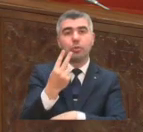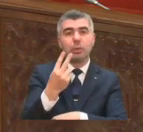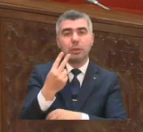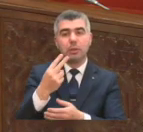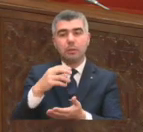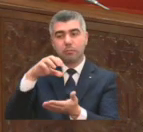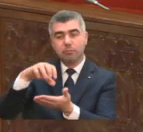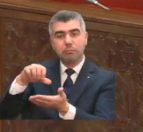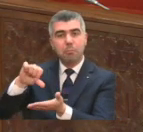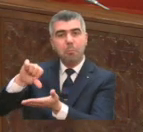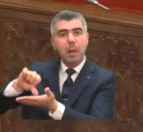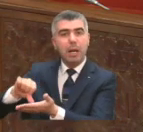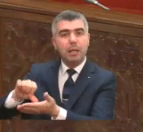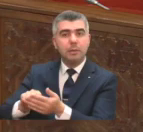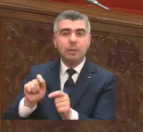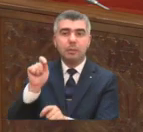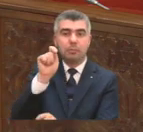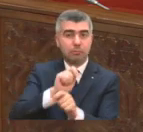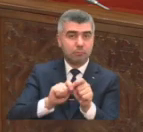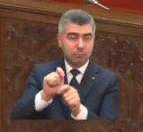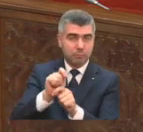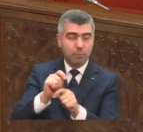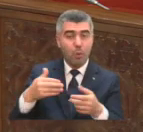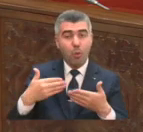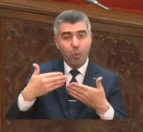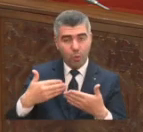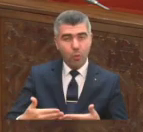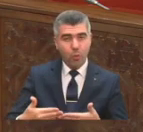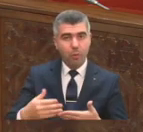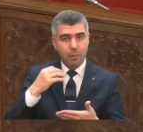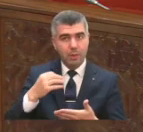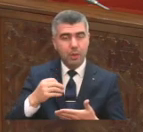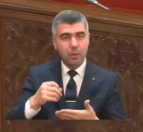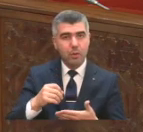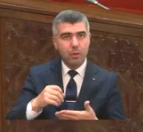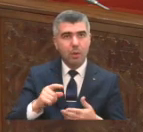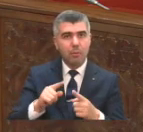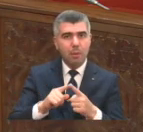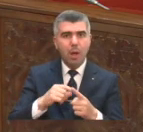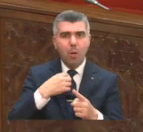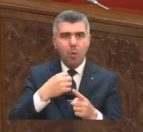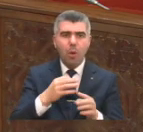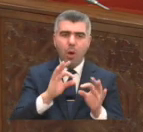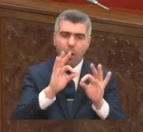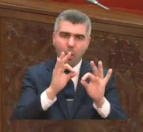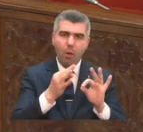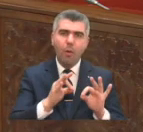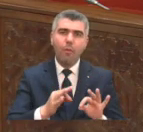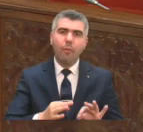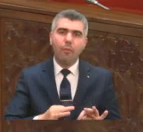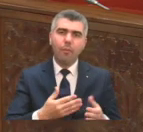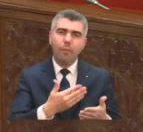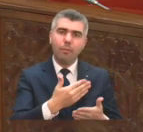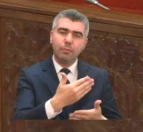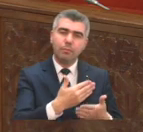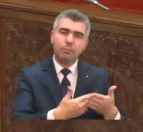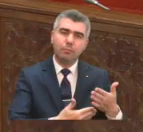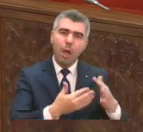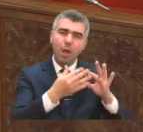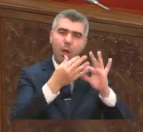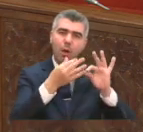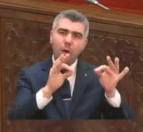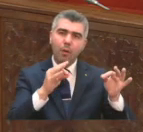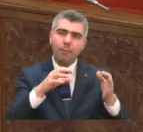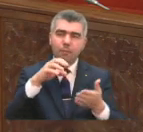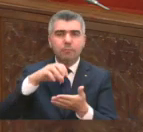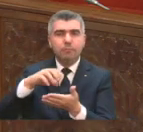اعاده ديال التاهيل ديالو. اليوم غادي نوجدوا الحنشان ونقدر نعطيك انا ايت اي سي بركه الرادي ايدو قليل